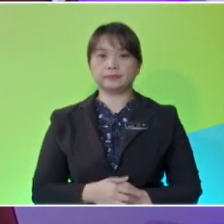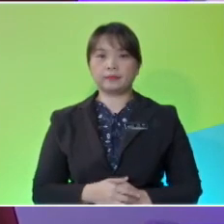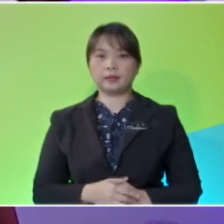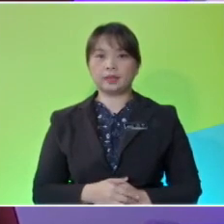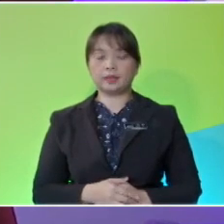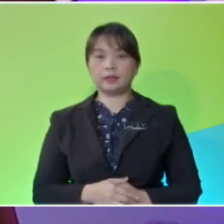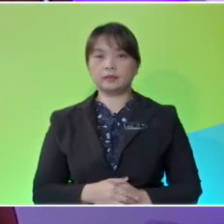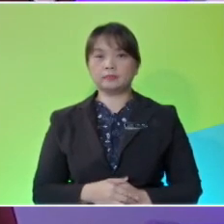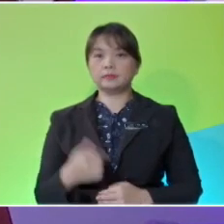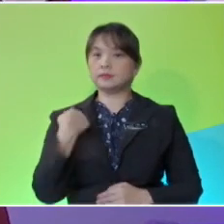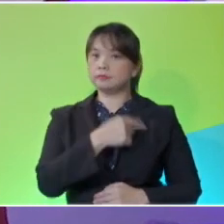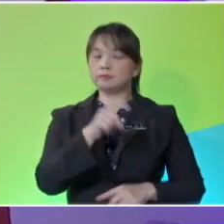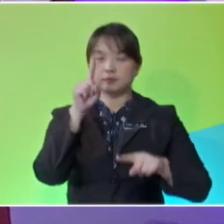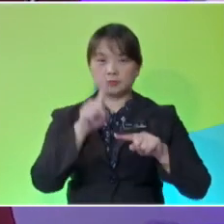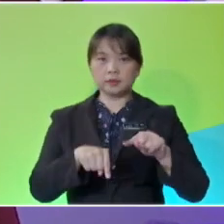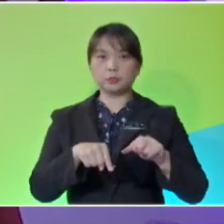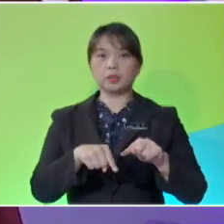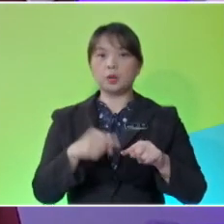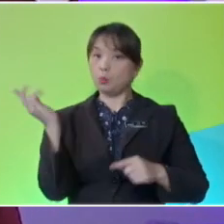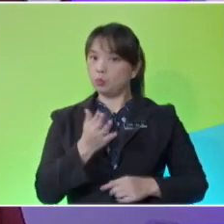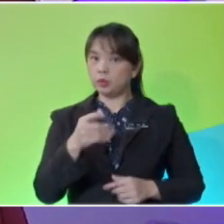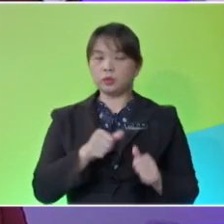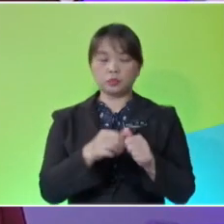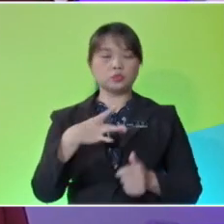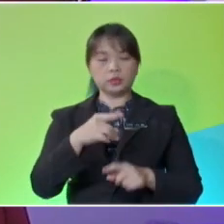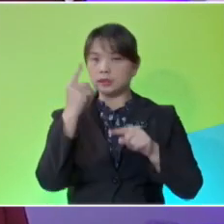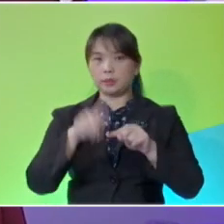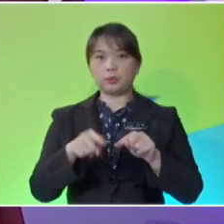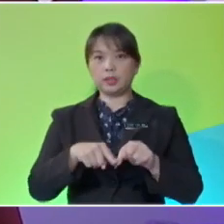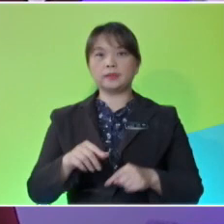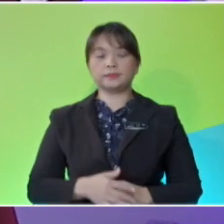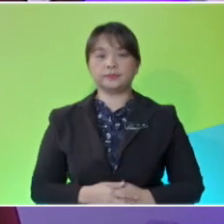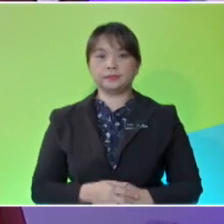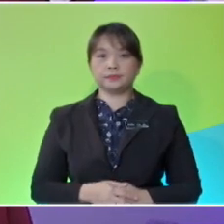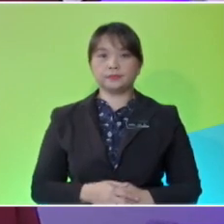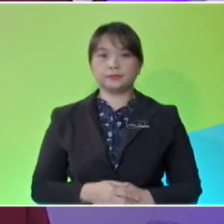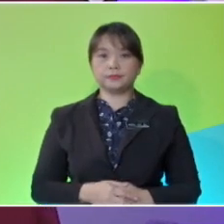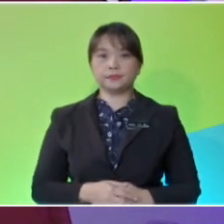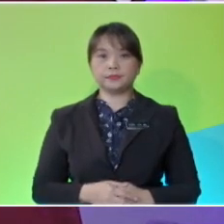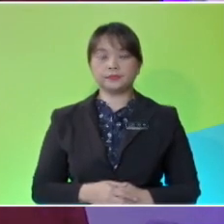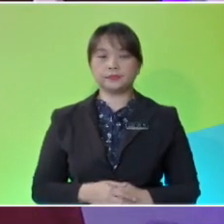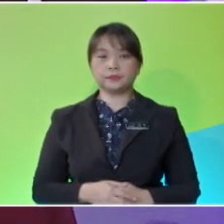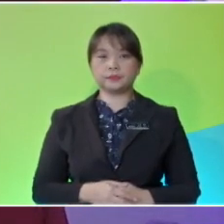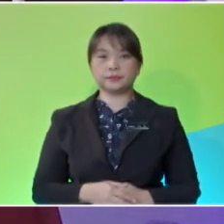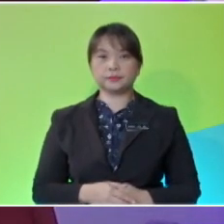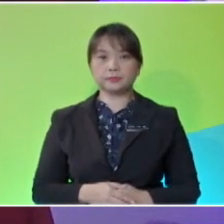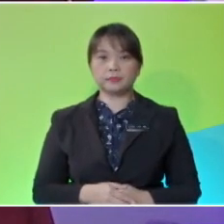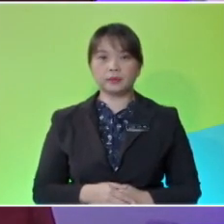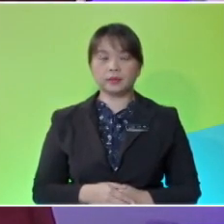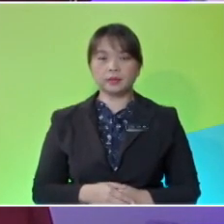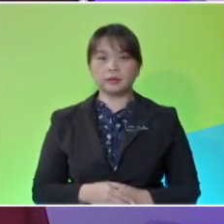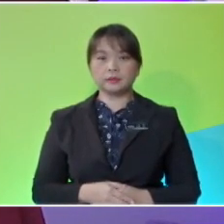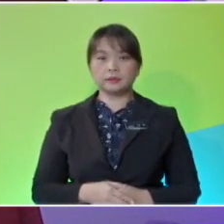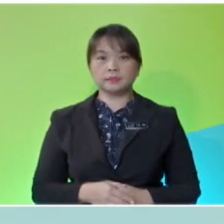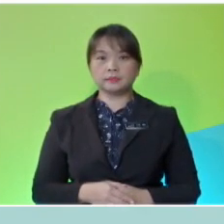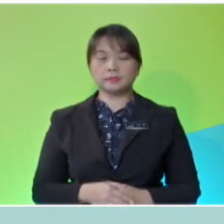berani ia sangat mengganggu alam sekitar dan ekosistem kita Oke baik yang seterusnya Oke kita coba kita lihat